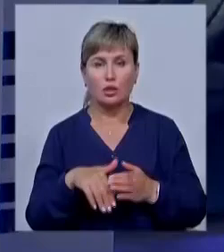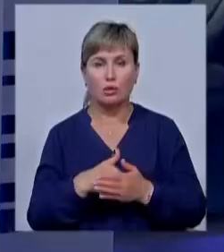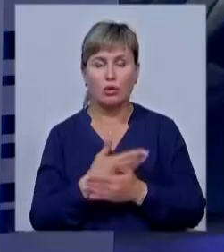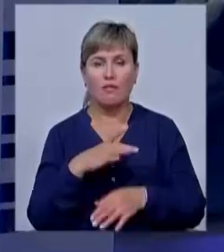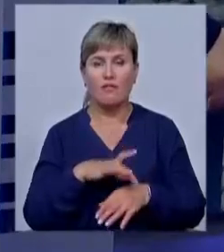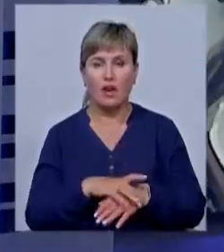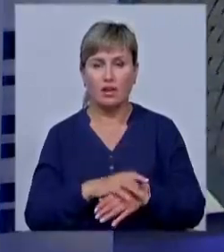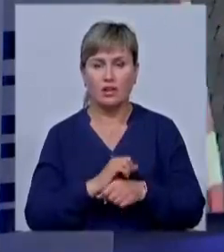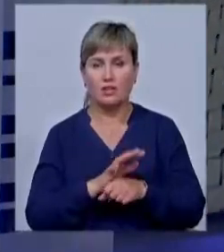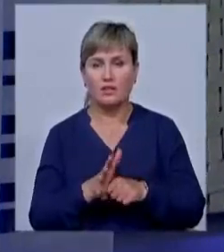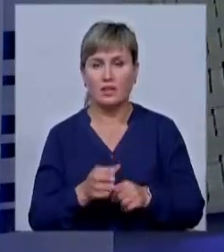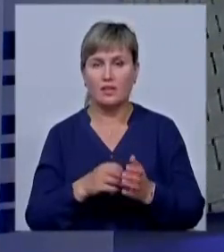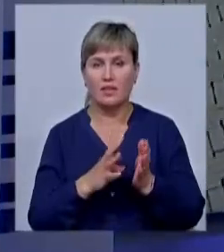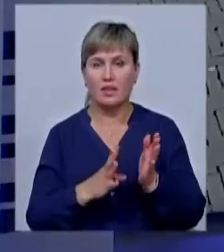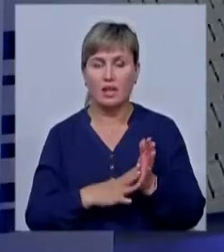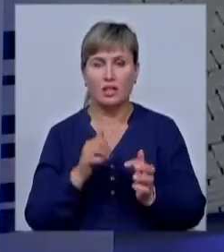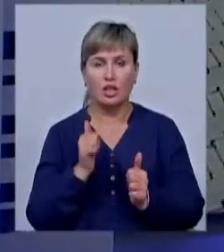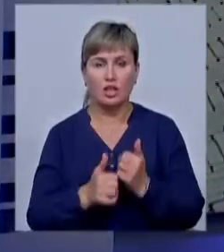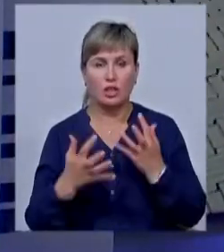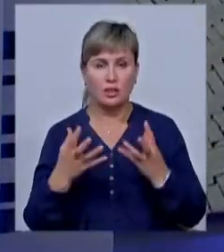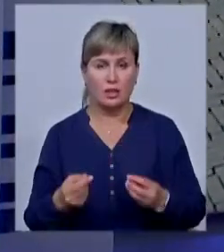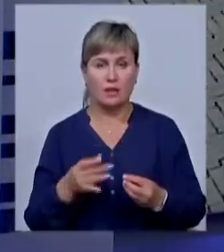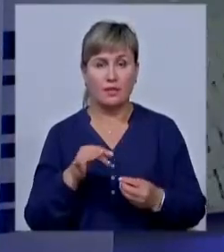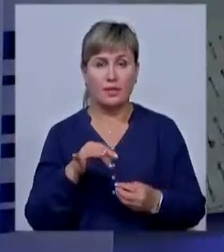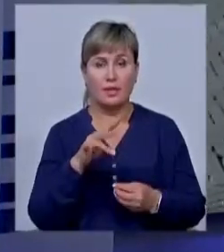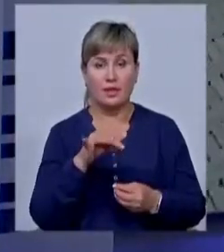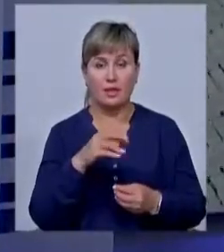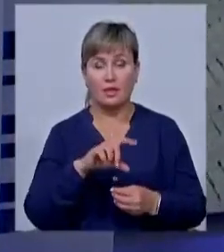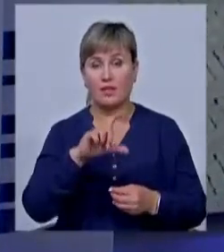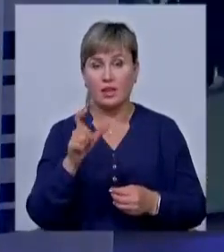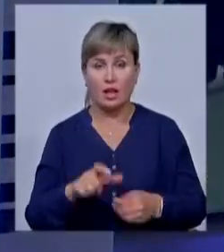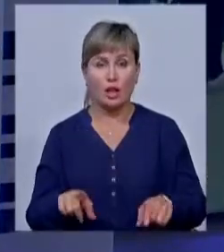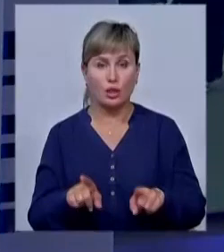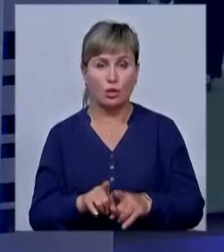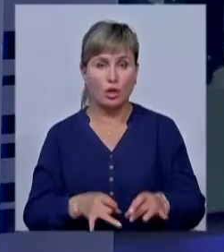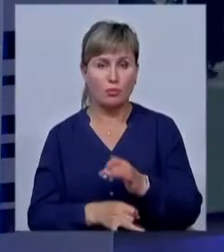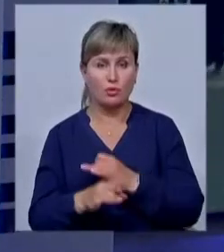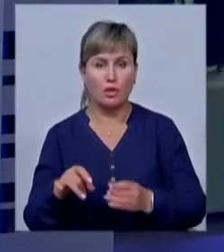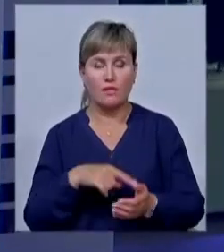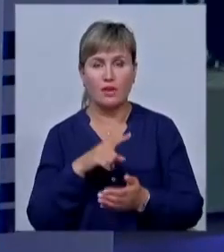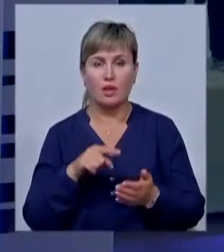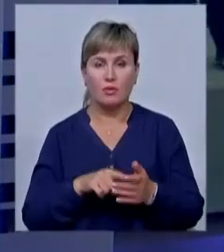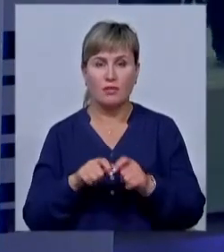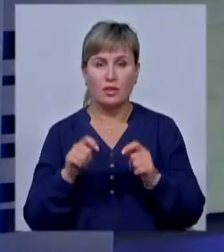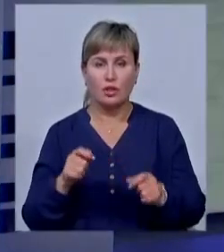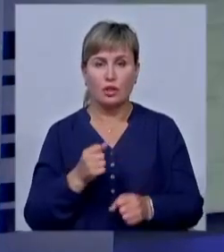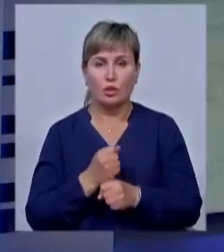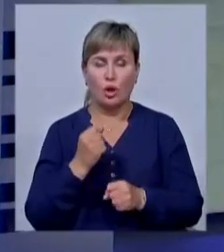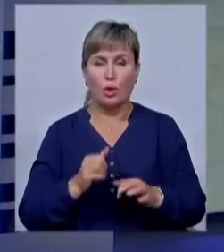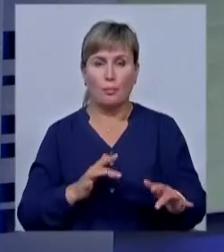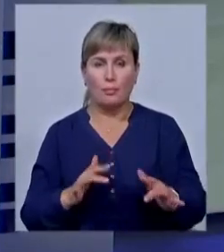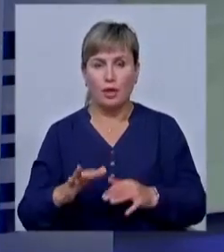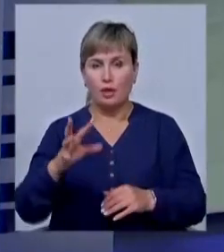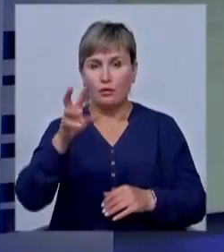фактов COVID-19 ежедневно. Вслед за Нидерландами в Италии также обсуждается вопрос введения более строгих мер.